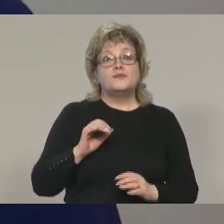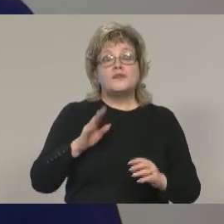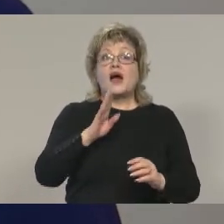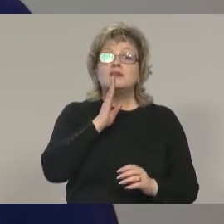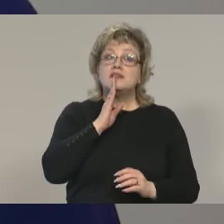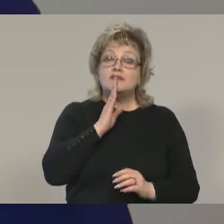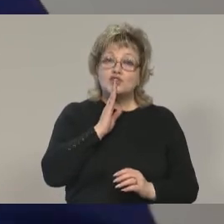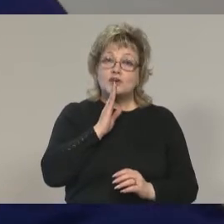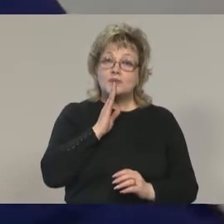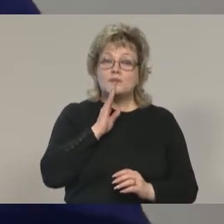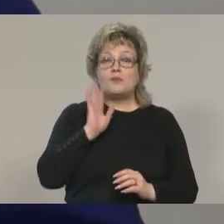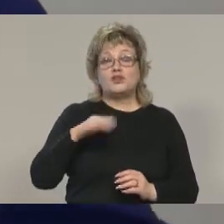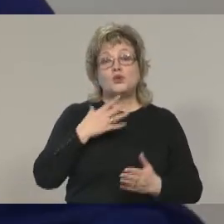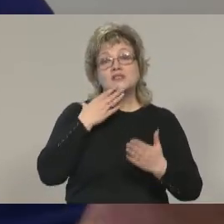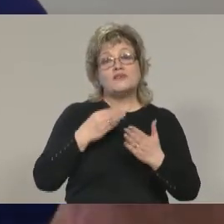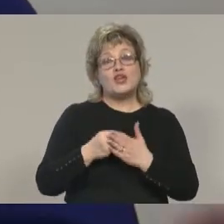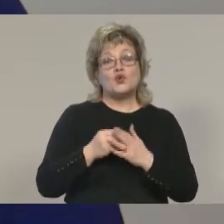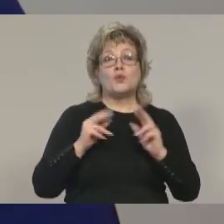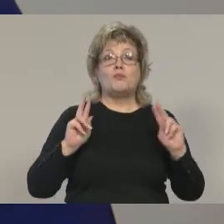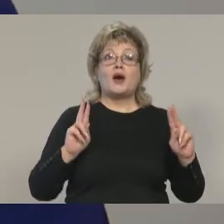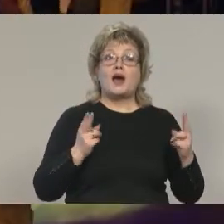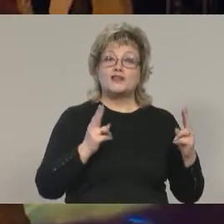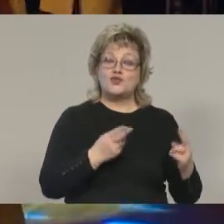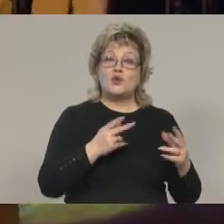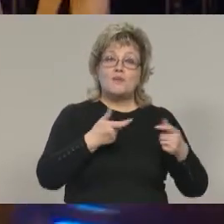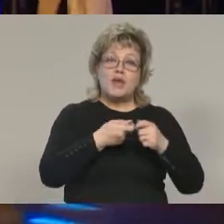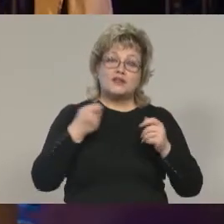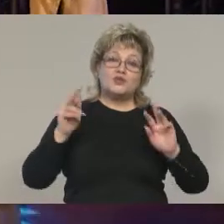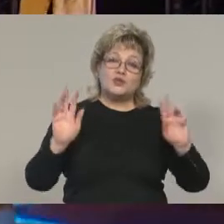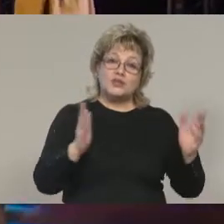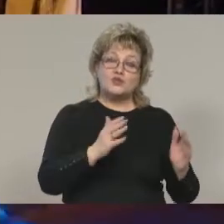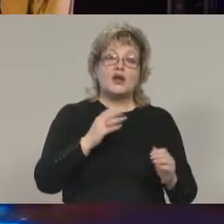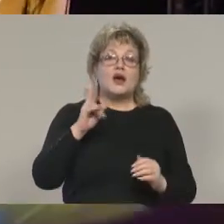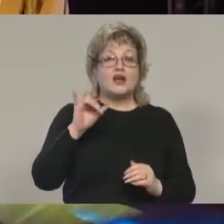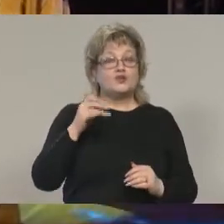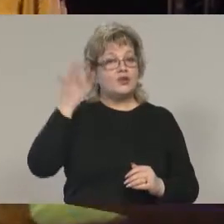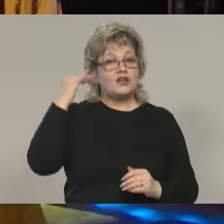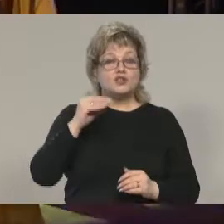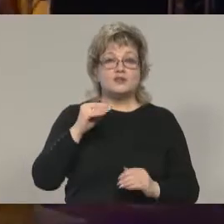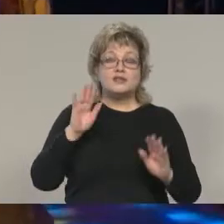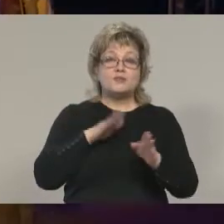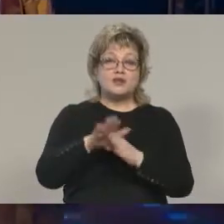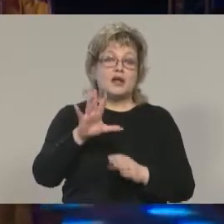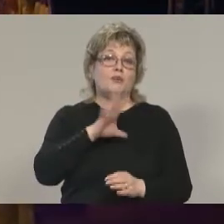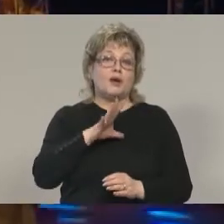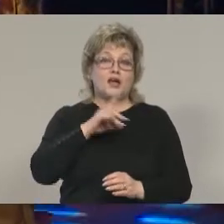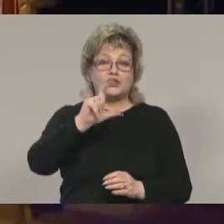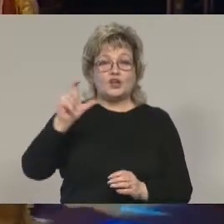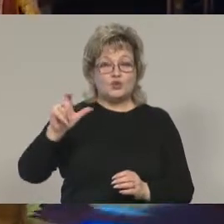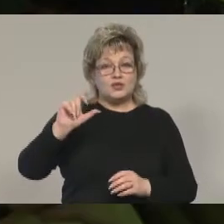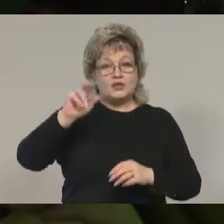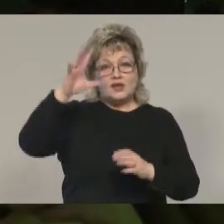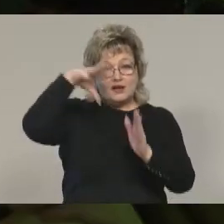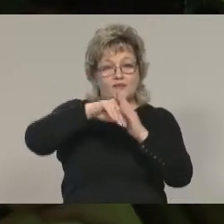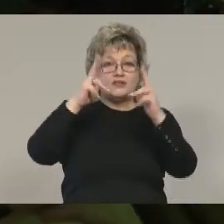девочка потом свою партию медленную танцует. Раньше картули исполняли богатые люди во дворцах царей и феодалов.